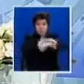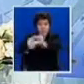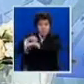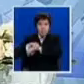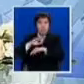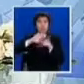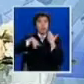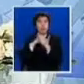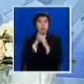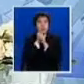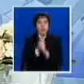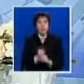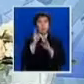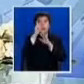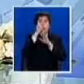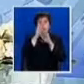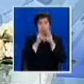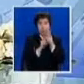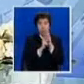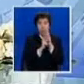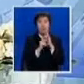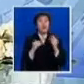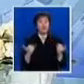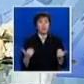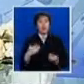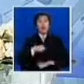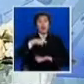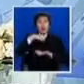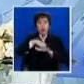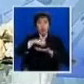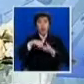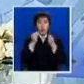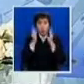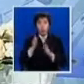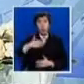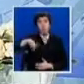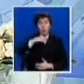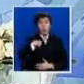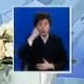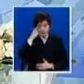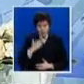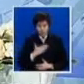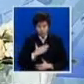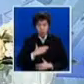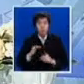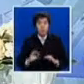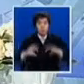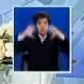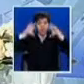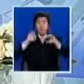ตามกฎหมายต่อไปอย่างไรก็ตามผมอยากจะเรียนอย่างนี้ครับว่าจุดยืนของผมของรัฐบาลนั้นชัดเจน